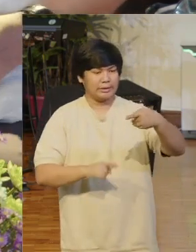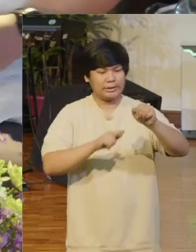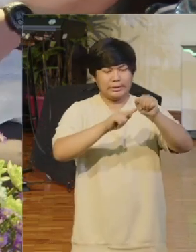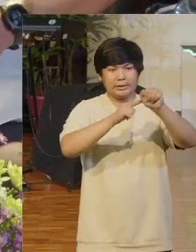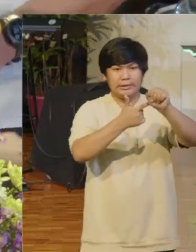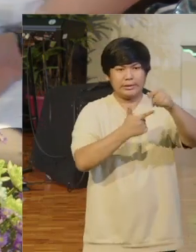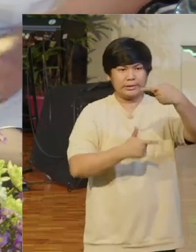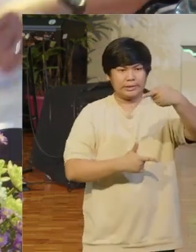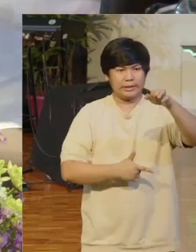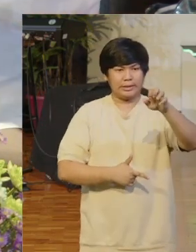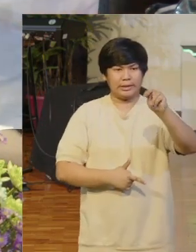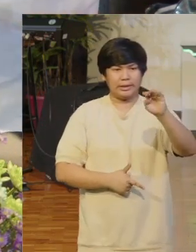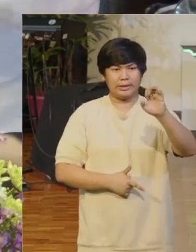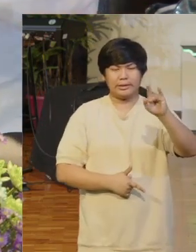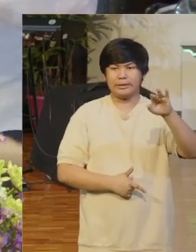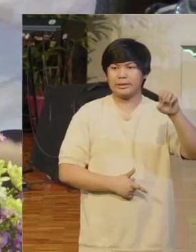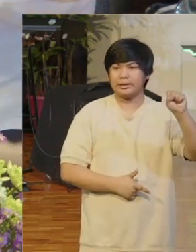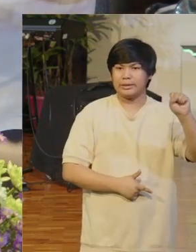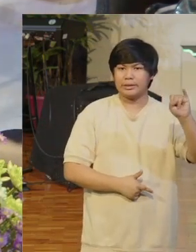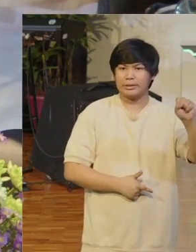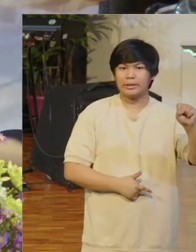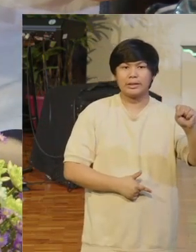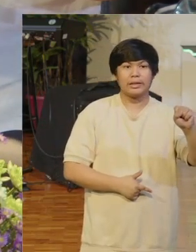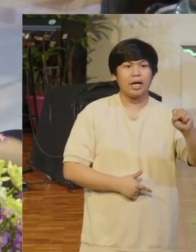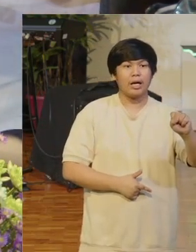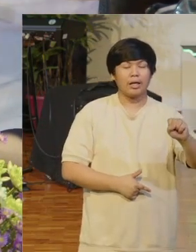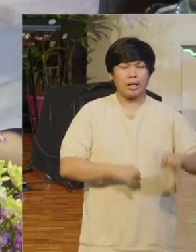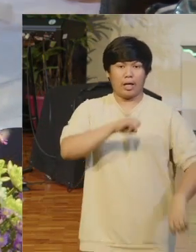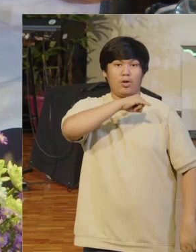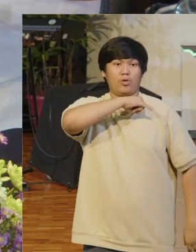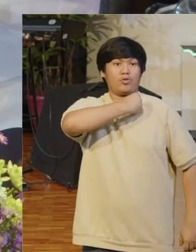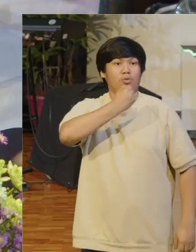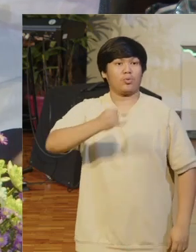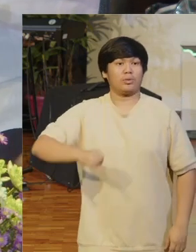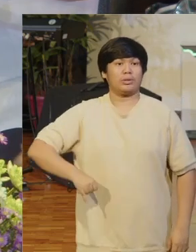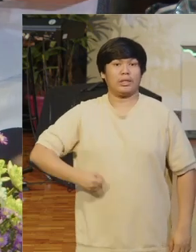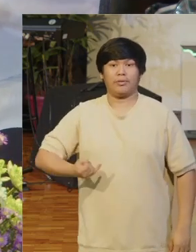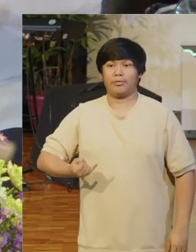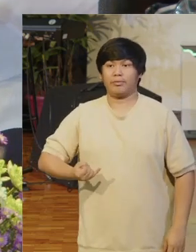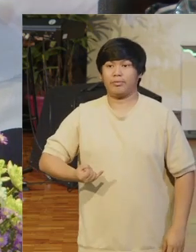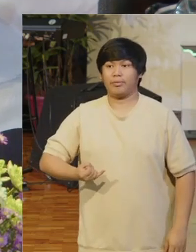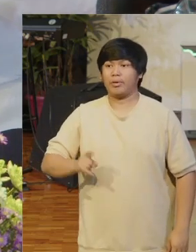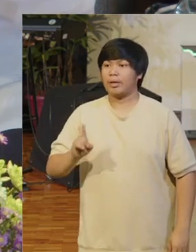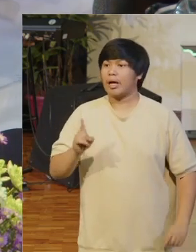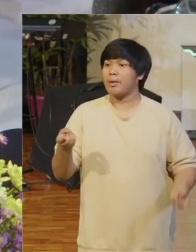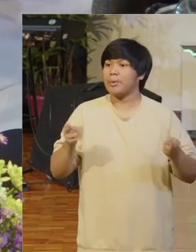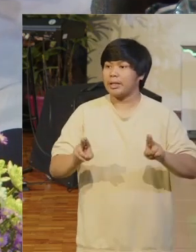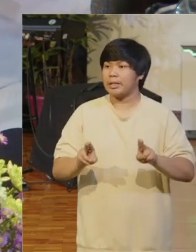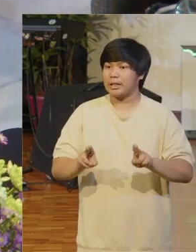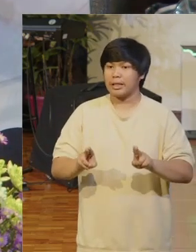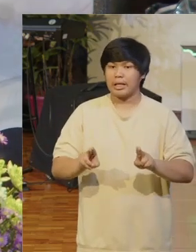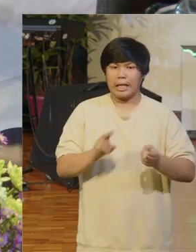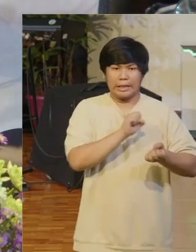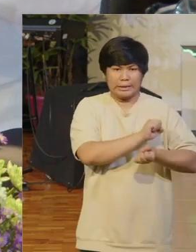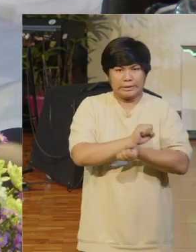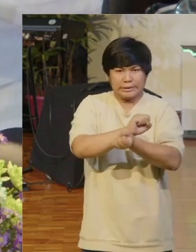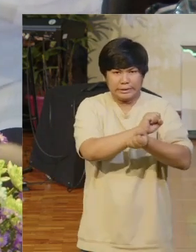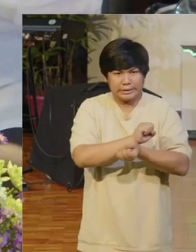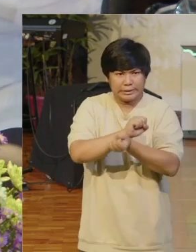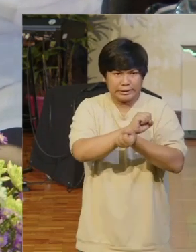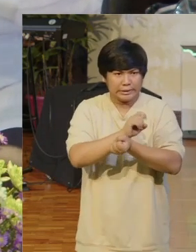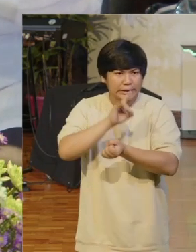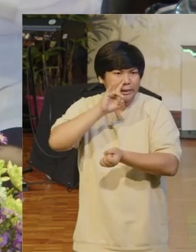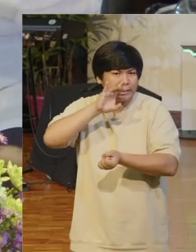verse 20. Alam niyo yung nangyari kay Joseph, di ba? Siya ay binenta into slavery, naging slave ni Potiphar, naging